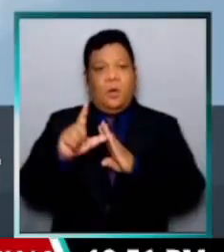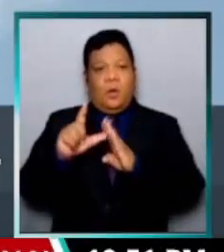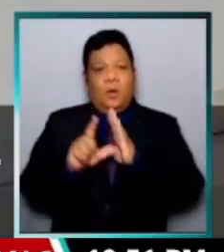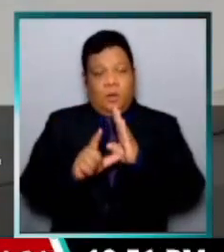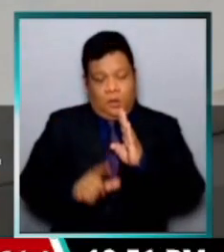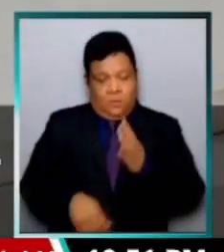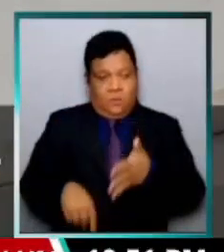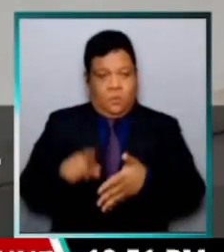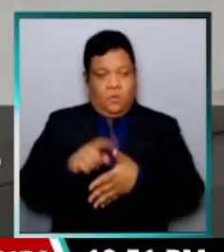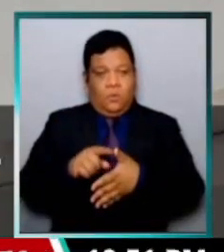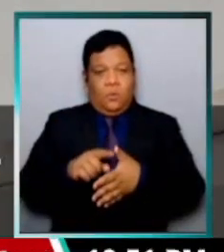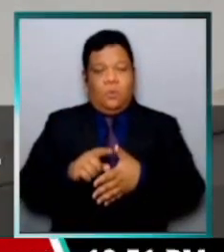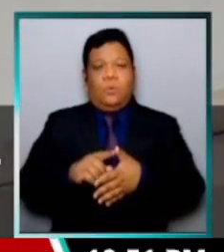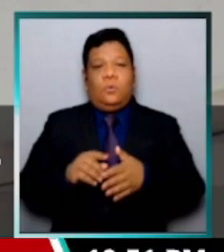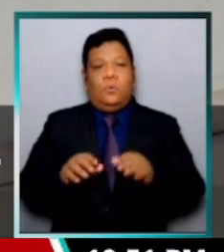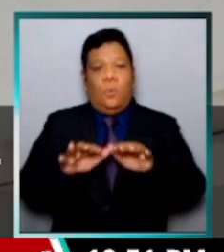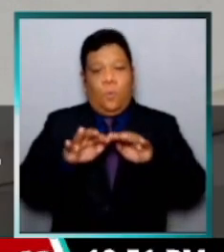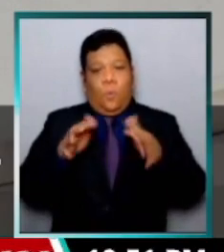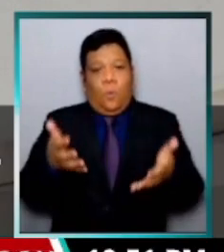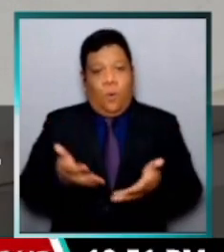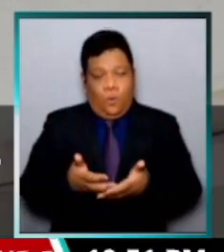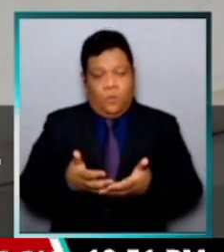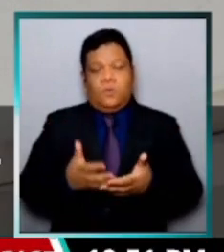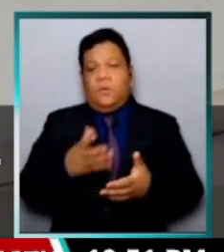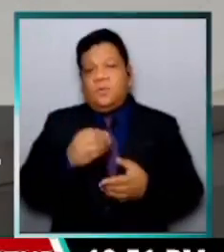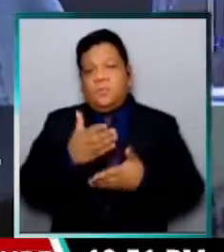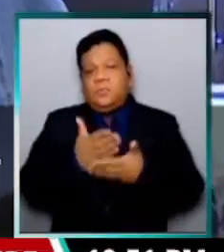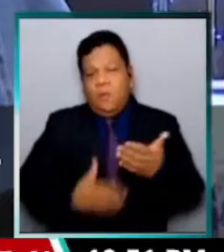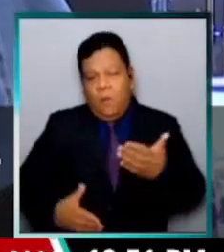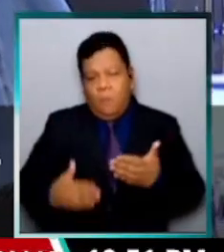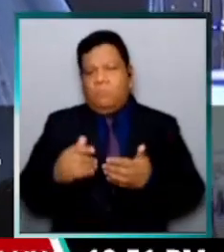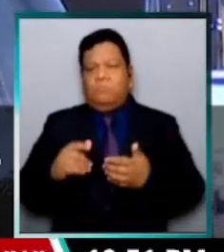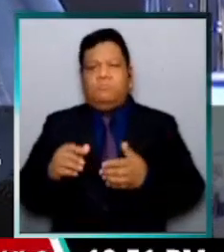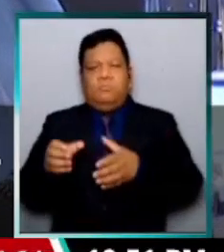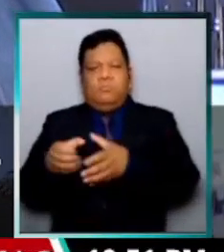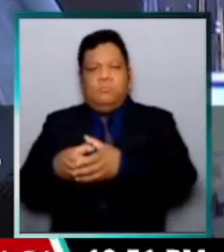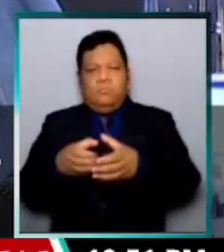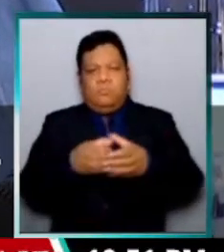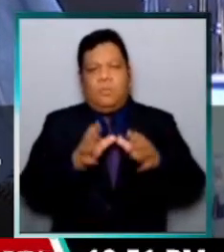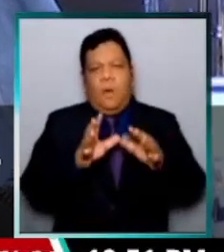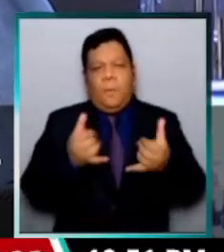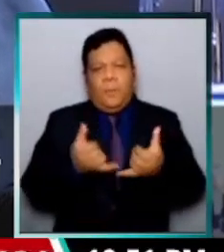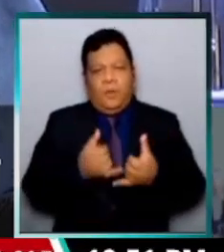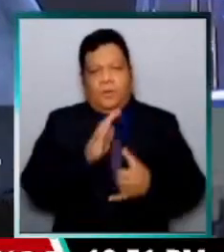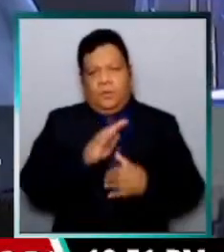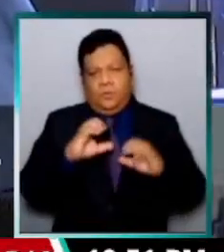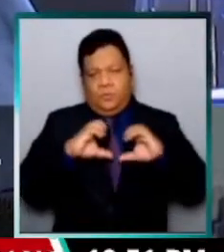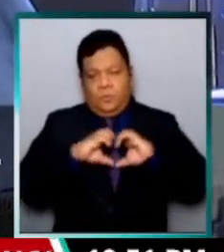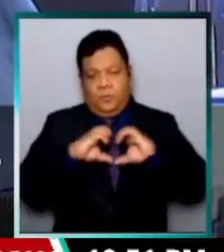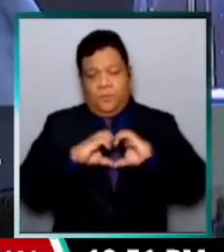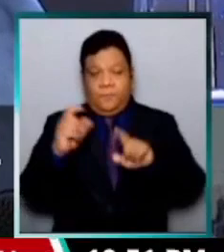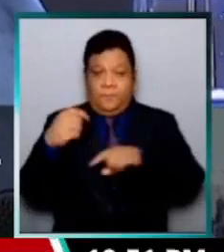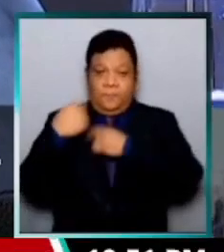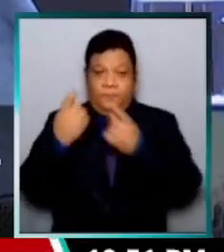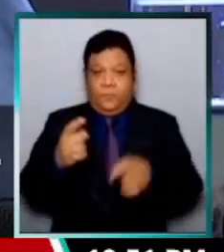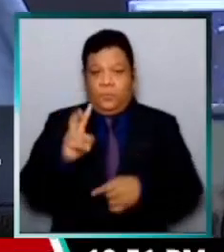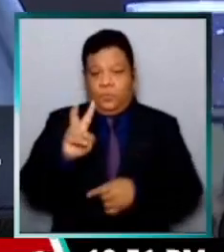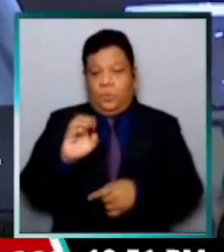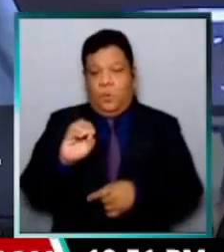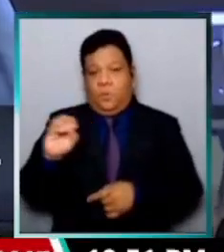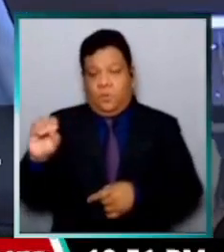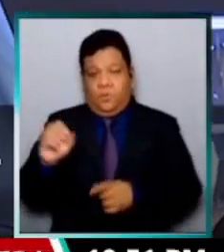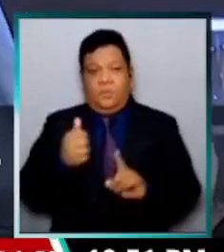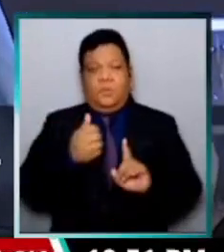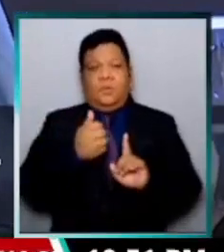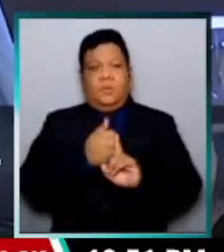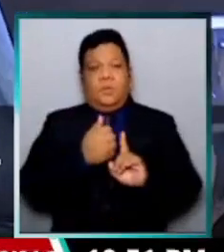Division at ilang mga subsidiary ng Kapuso Network. Mula noong taong 2000, miyembro na si Attorney Gozon-Valdes ng